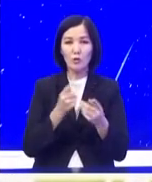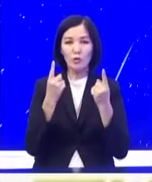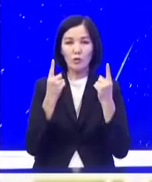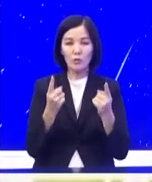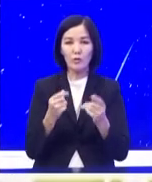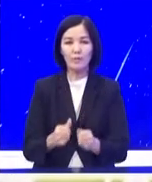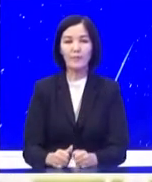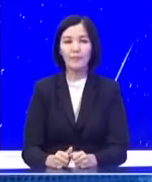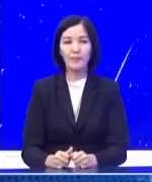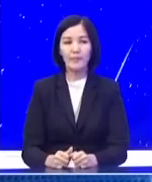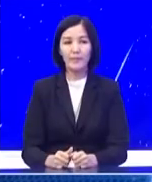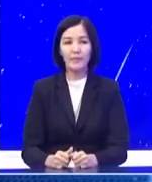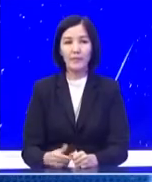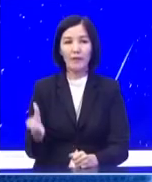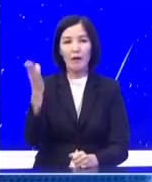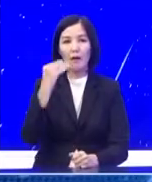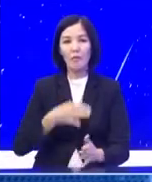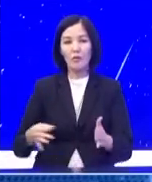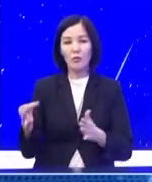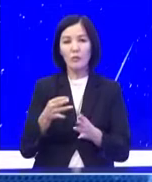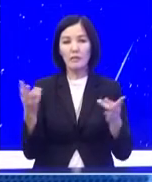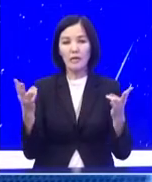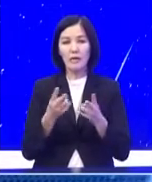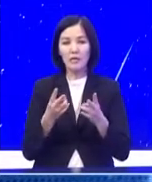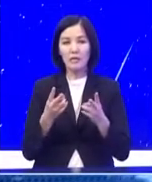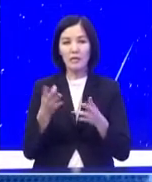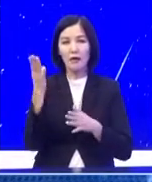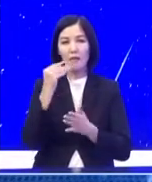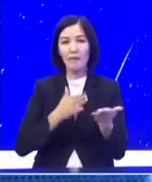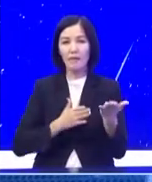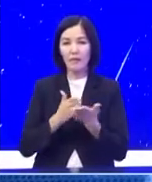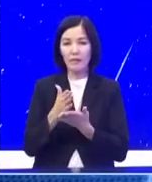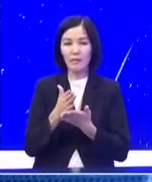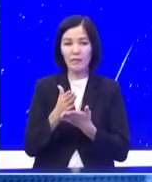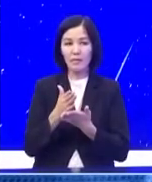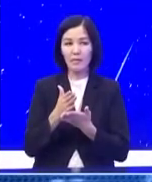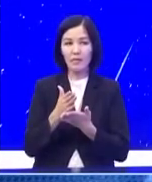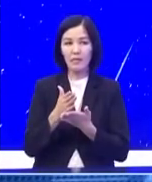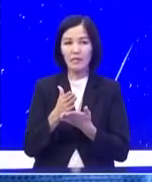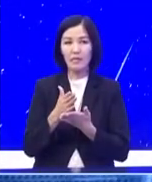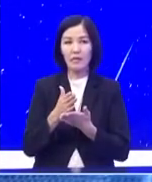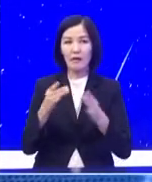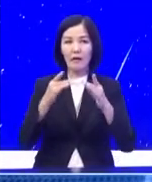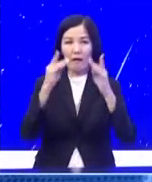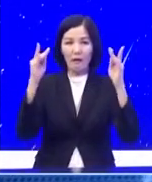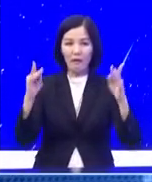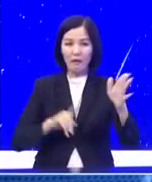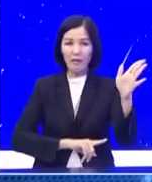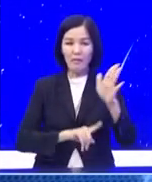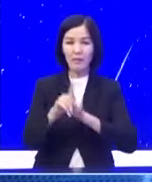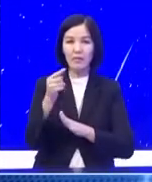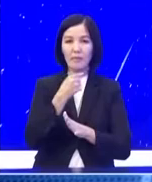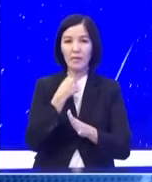зор. Алматы облысына тиісті болсақ, Алматыға кіреберісте арқадан бастап